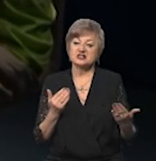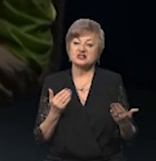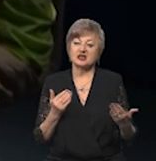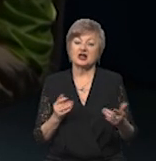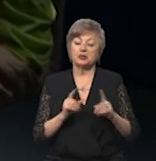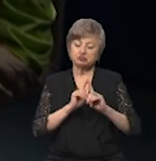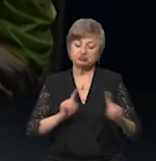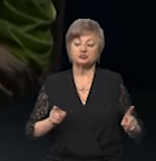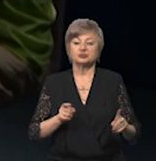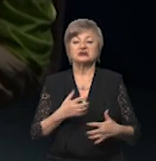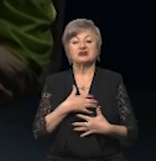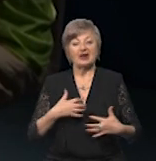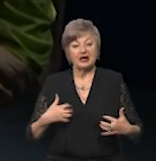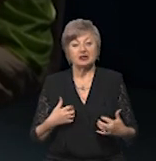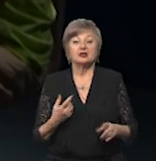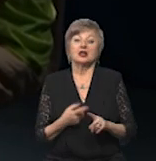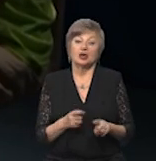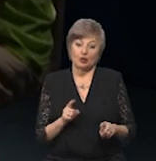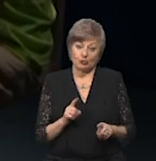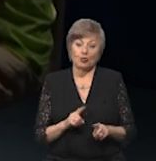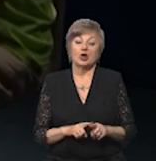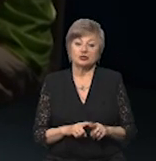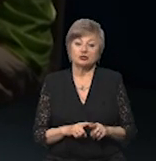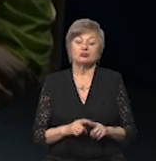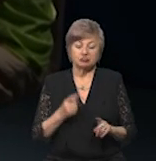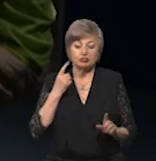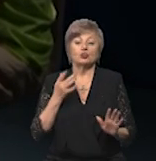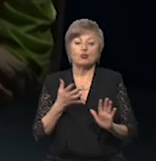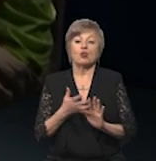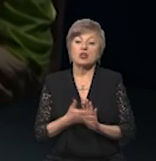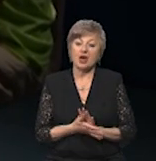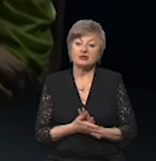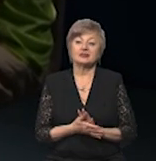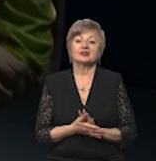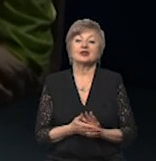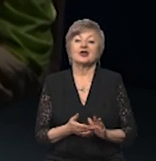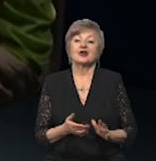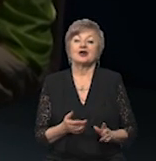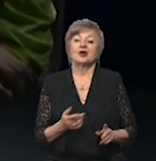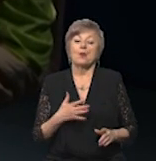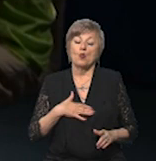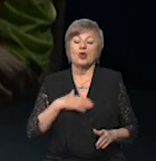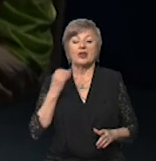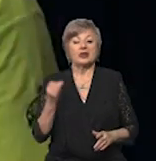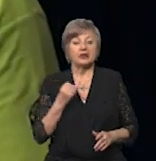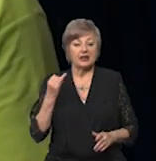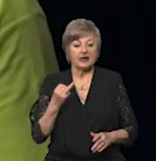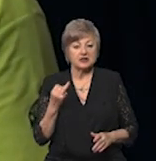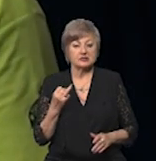екзотичних тварин. І тому понятне, звідкиля в мене інтерес до